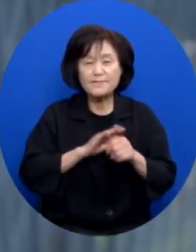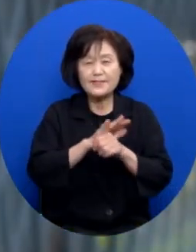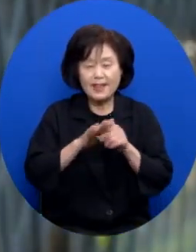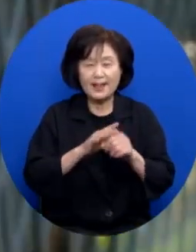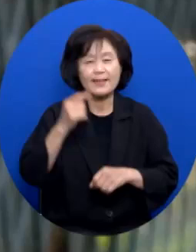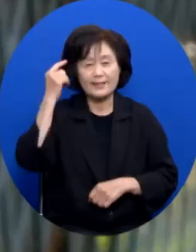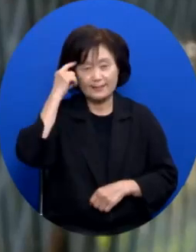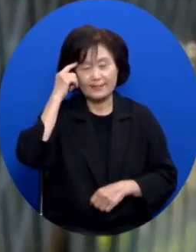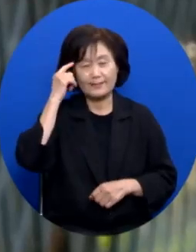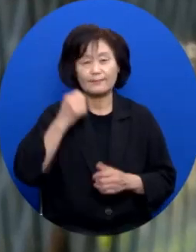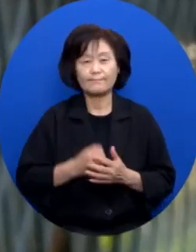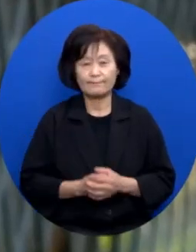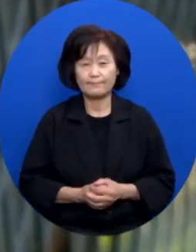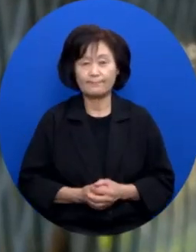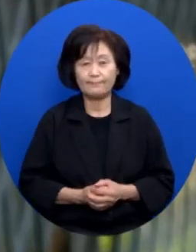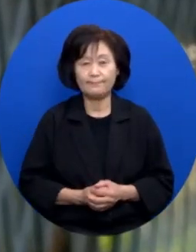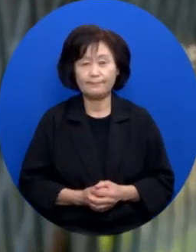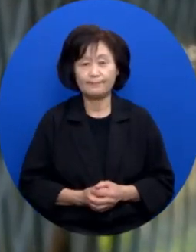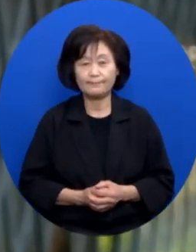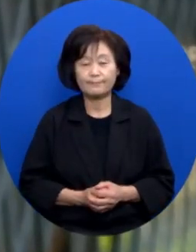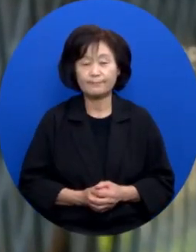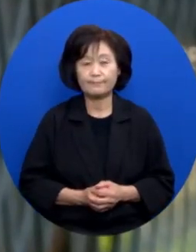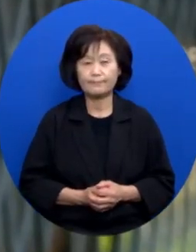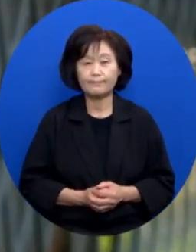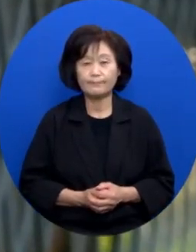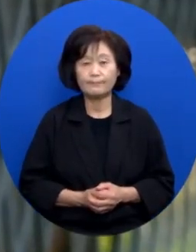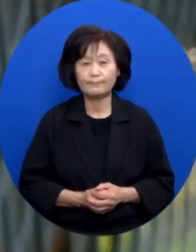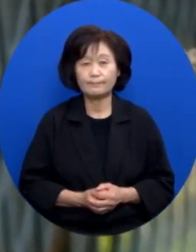정신입니다 CS 뉴스 박입니다